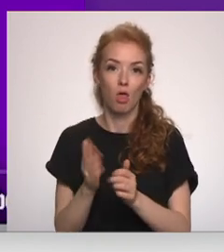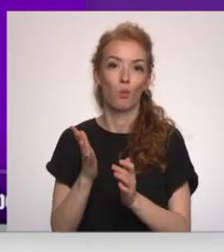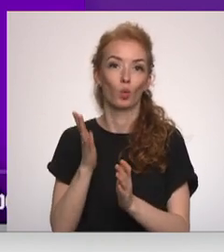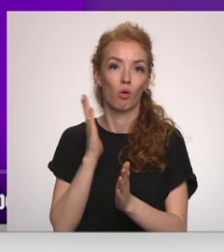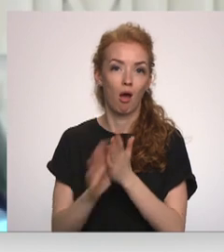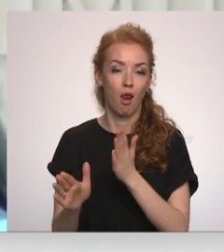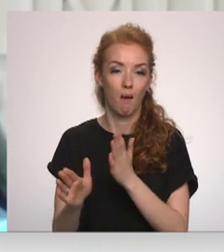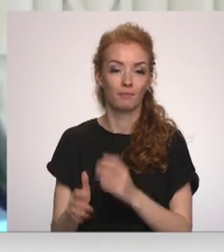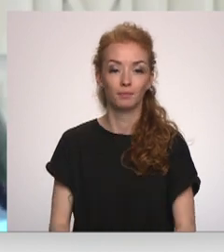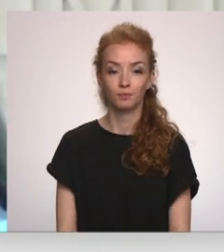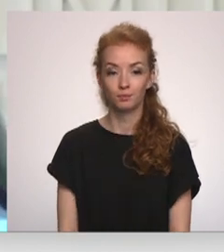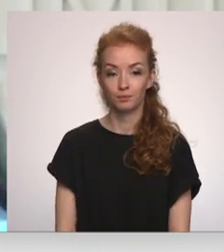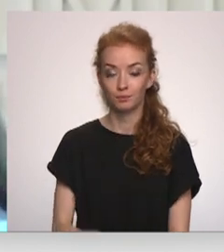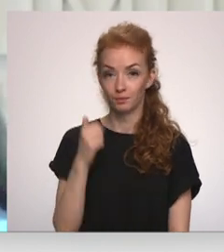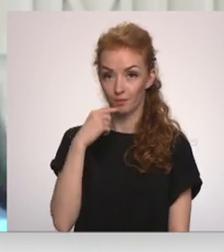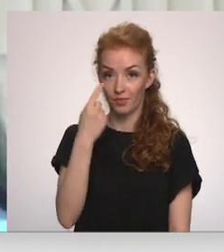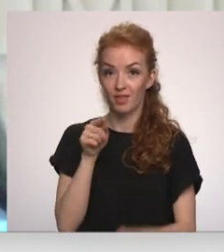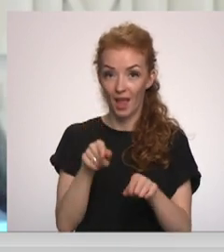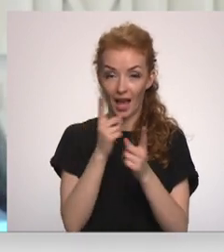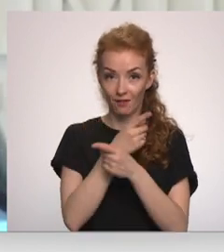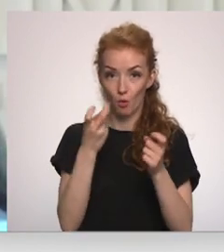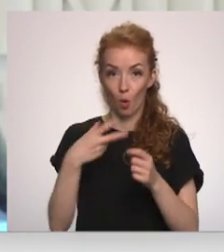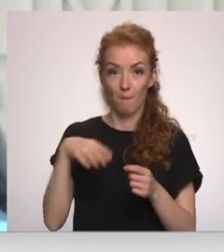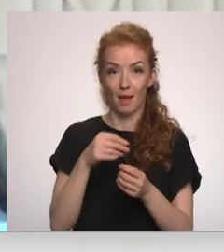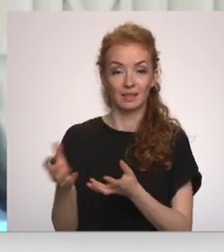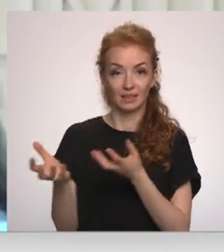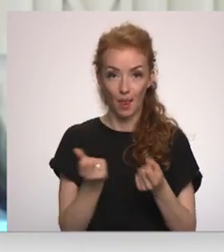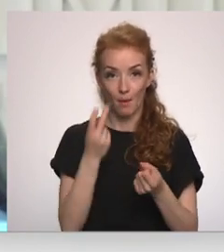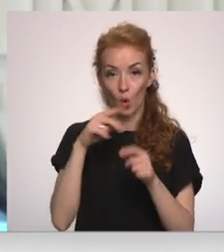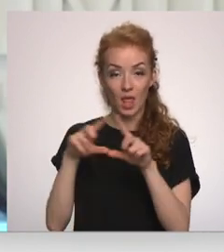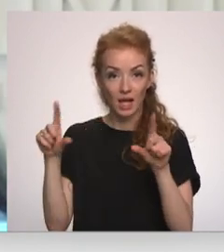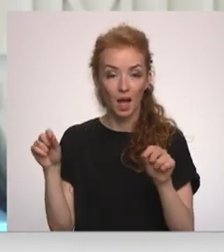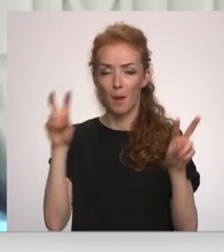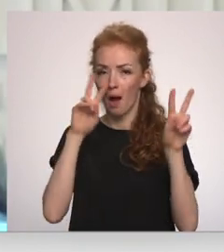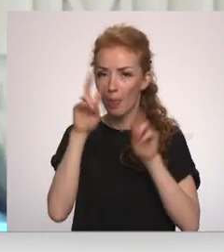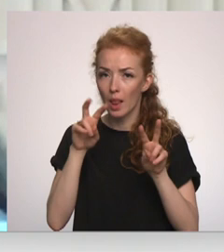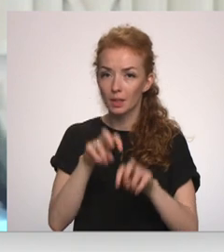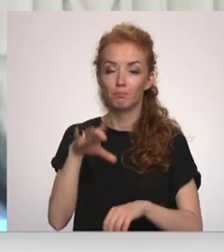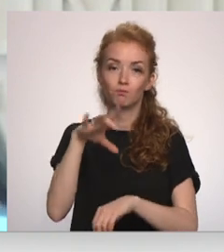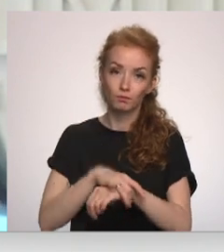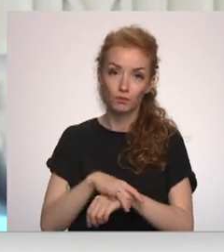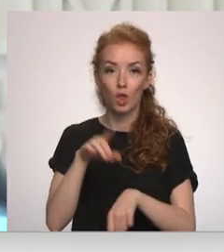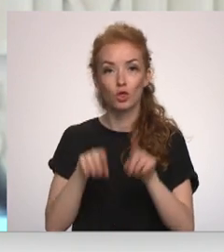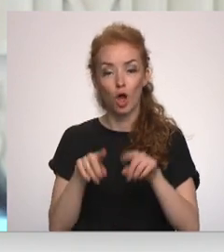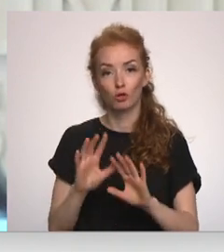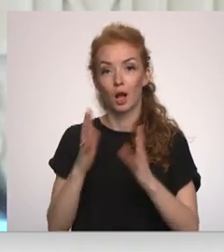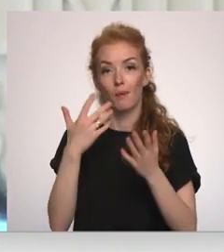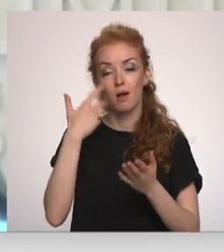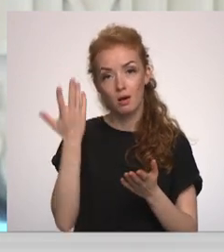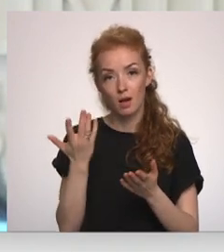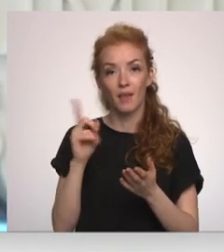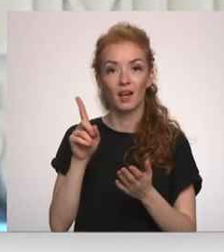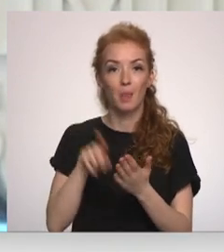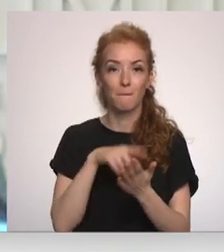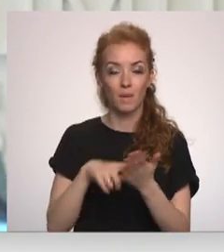gājuši secen. No informācijas, ko mēs iestādē saņemam, to analizējot, mēs esam varējuši atklāt gadījumus, kad uzņēmumus. Nav deklarējuši